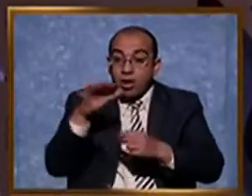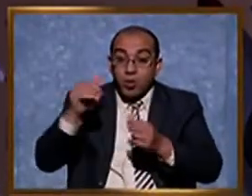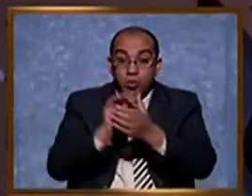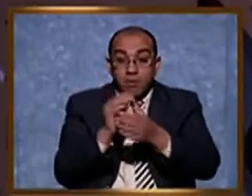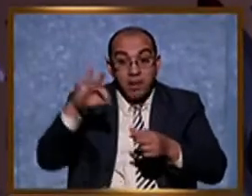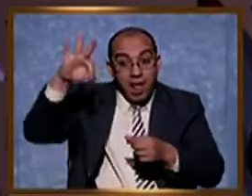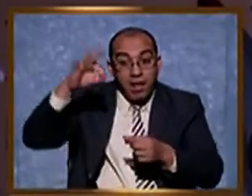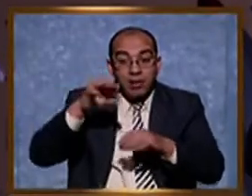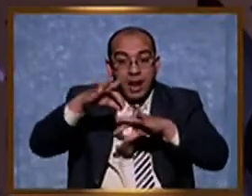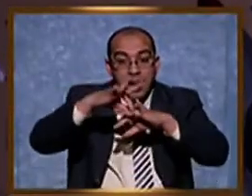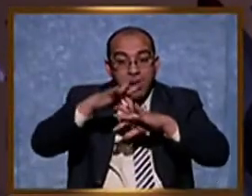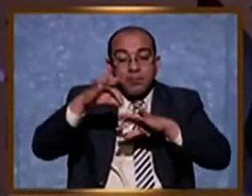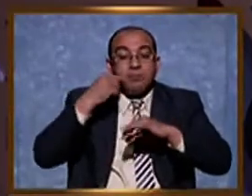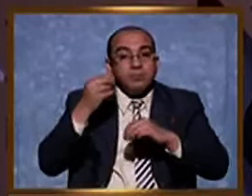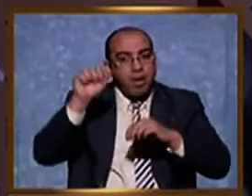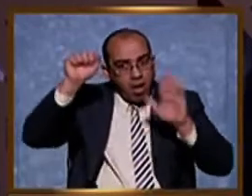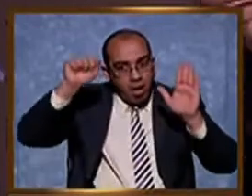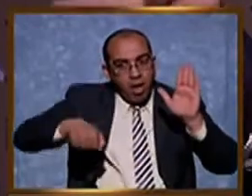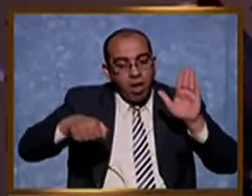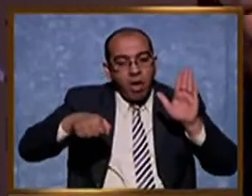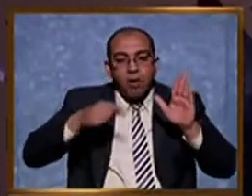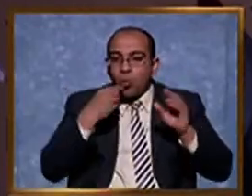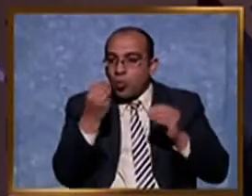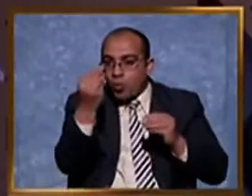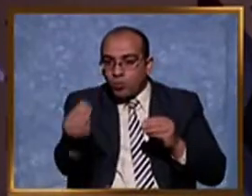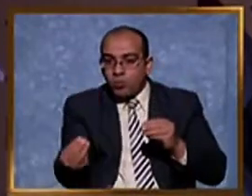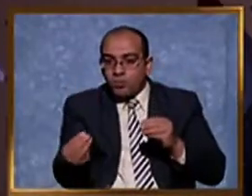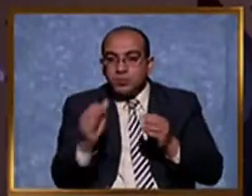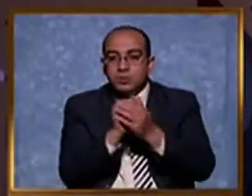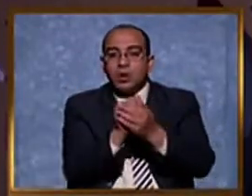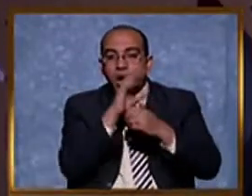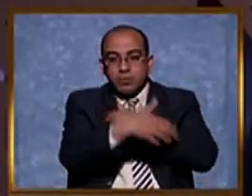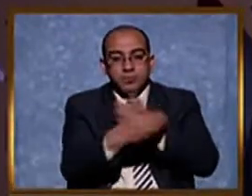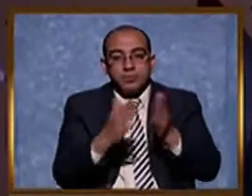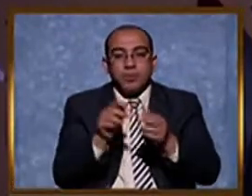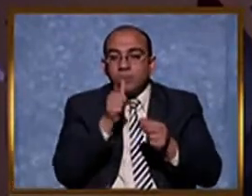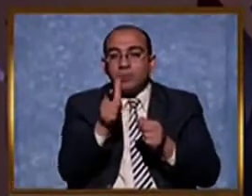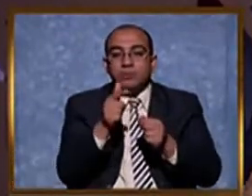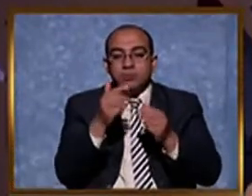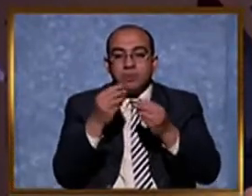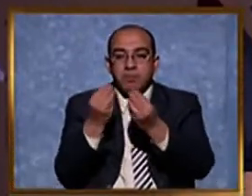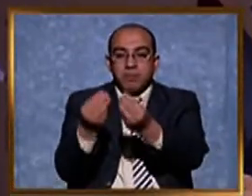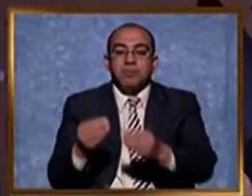صاحبه في اي وقت واقرن على ما فعلته من التصدق فبها ونعمه والا ارد في